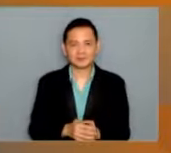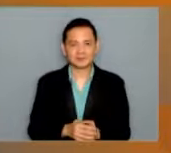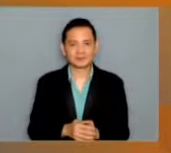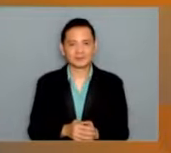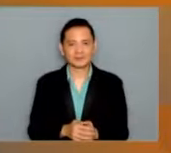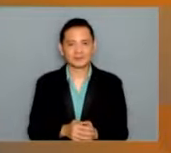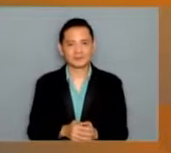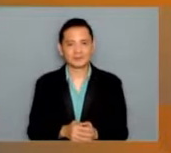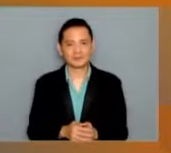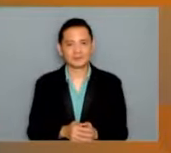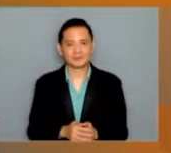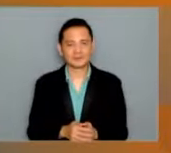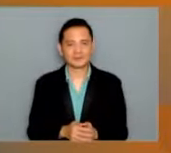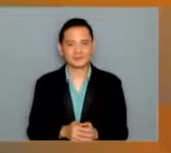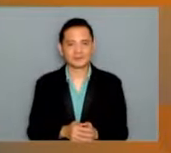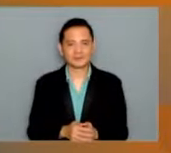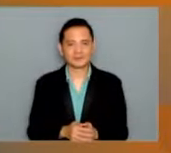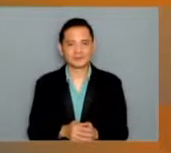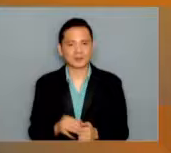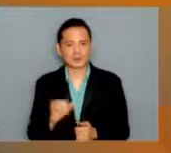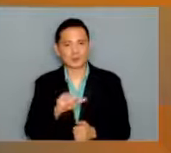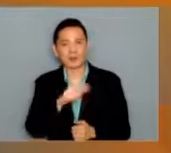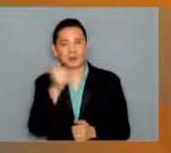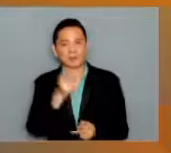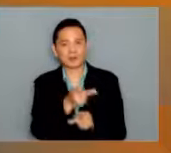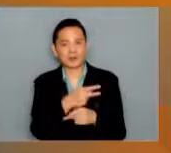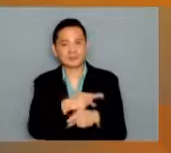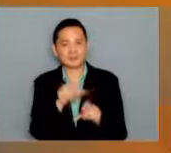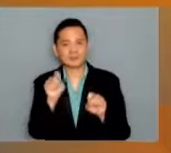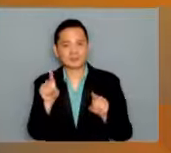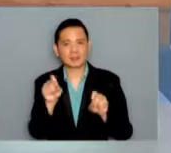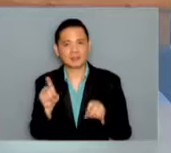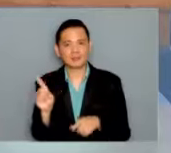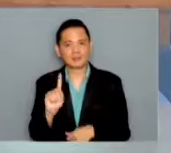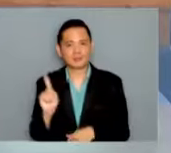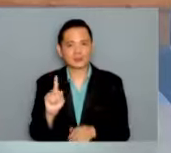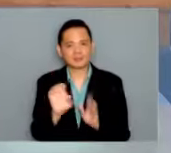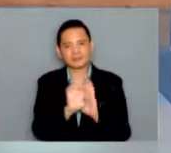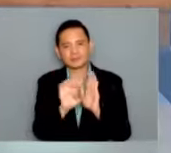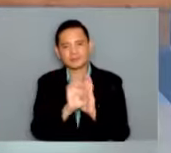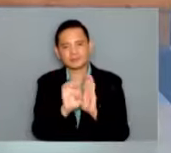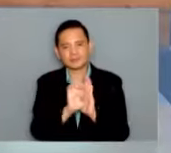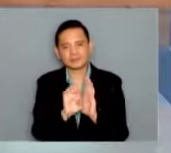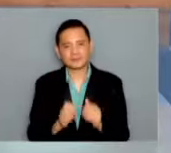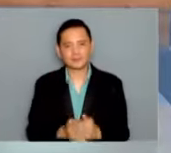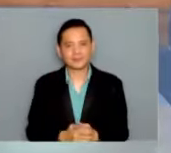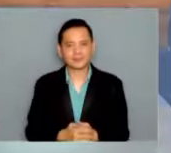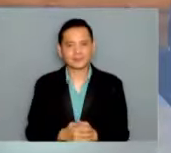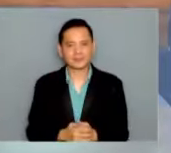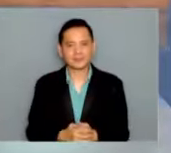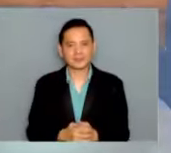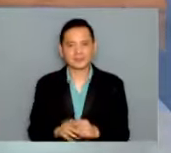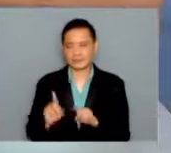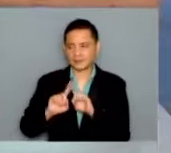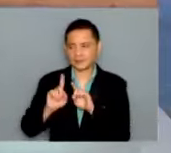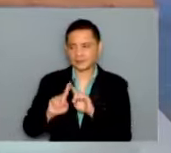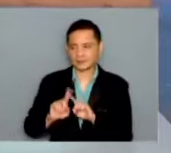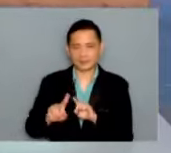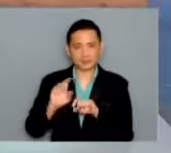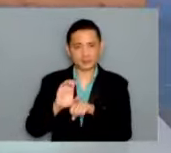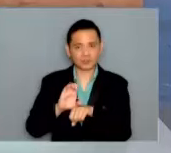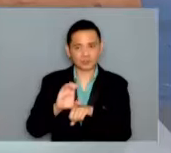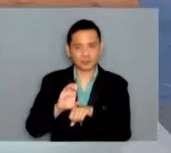please walk us through the other products that you have here sa harap natin. Nakikita natin may iba't ibang klase pa ng tsokolate, no? Can you tell us